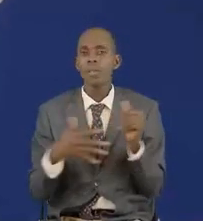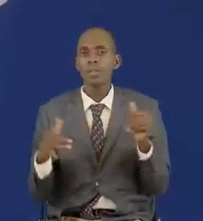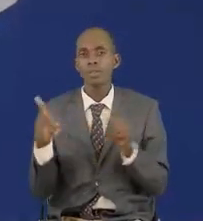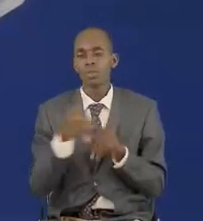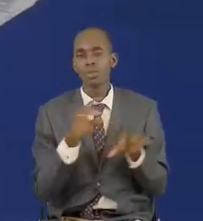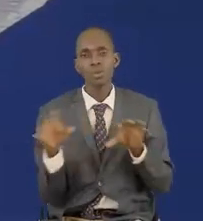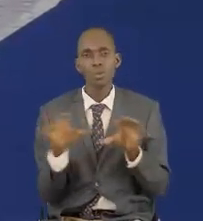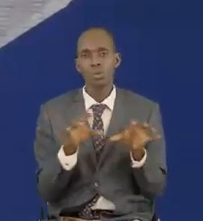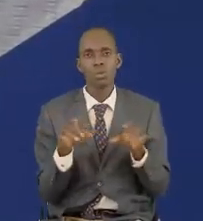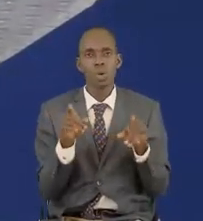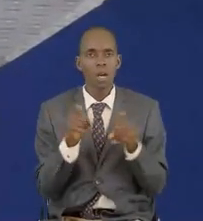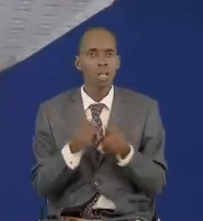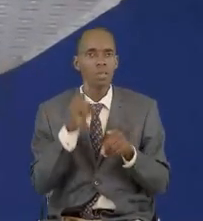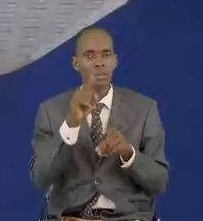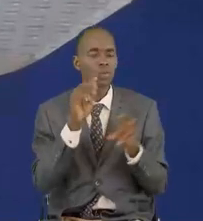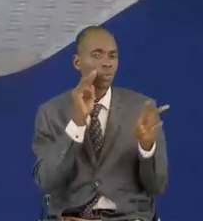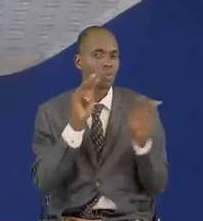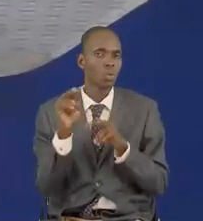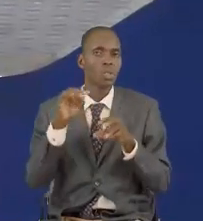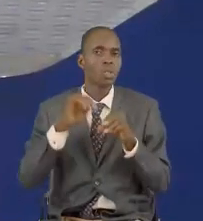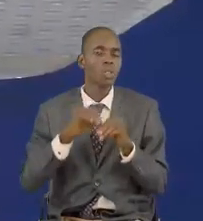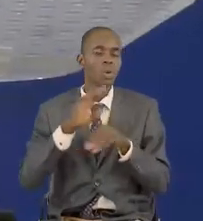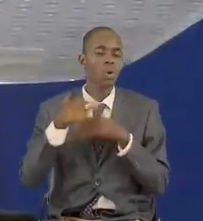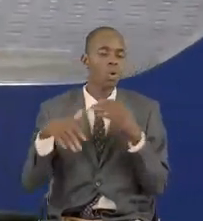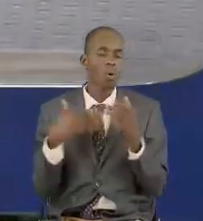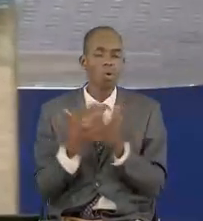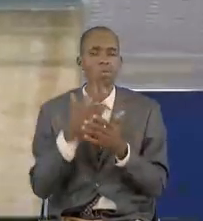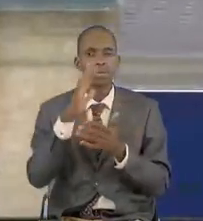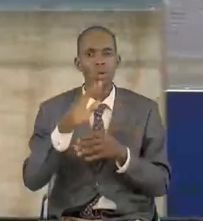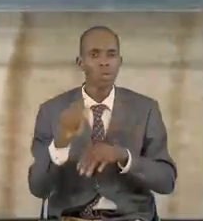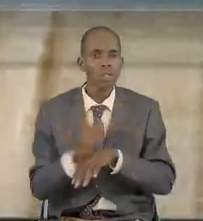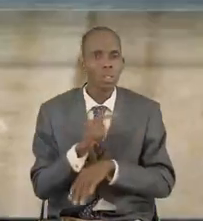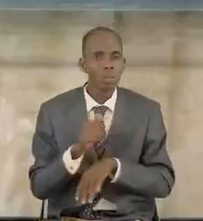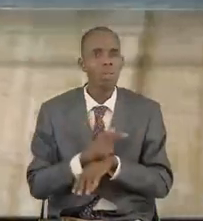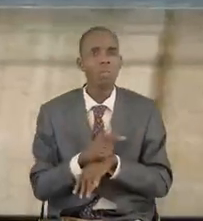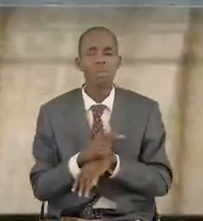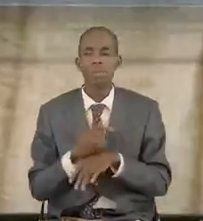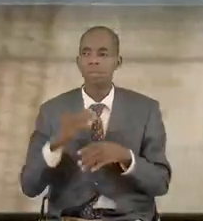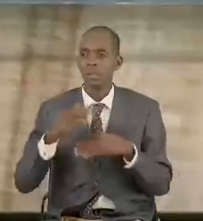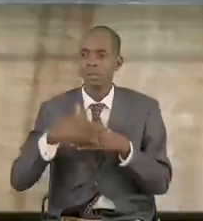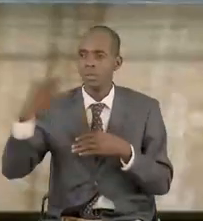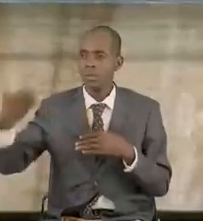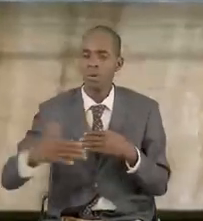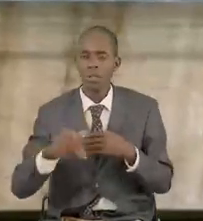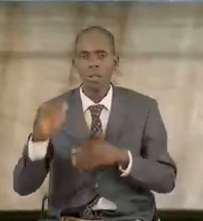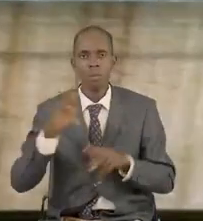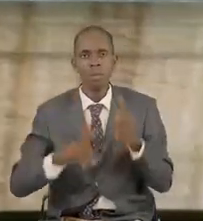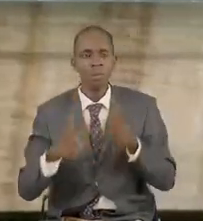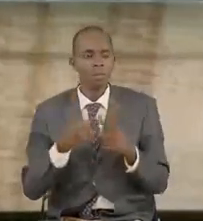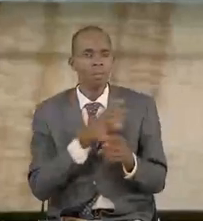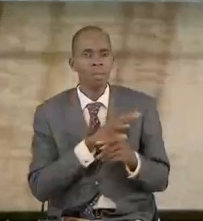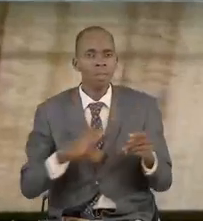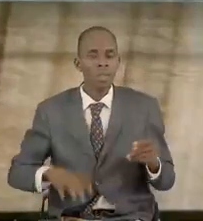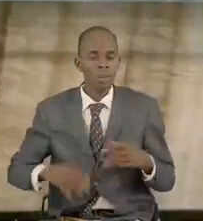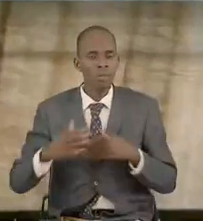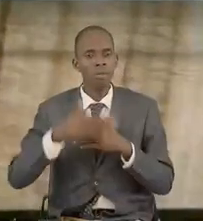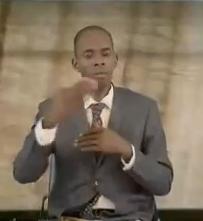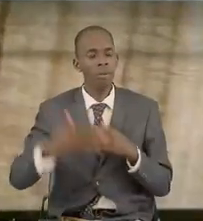tu prêcher dans ton quartier que ton œuvre tout ce que tu prêches en invitant les gens à Christ en